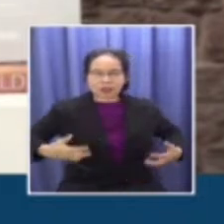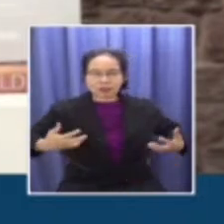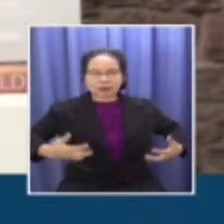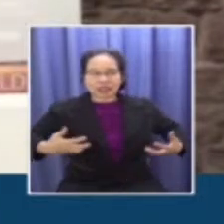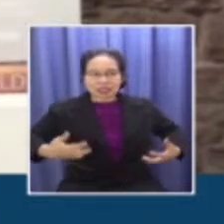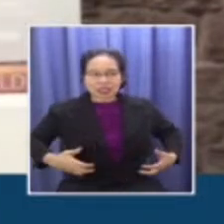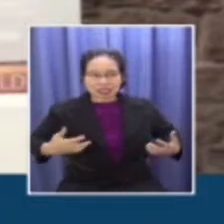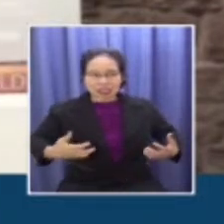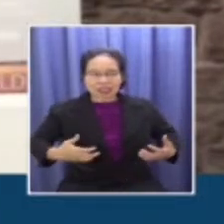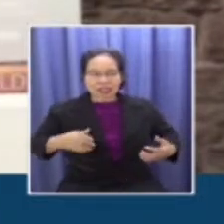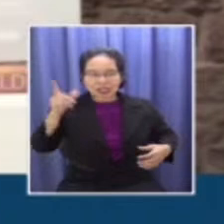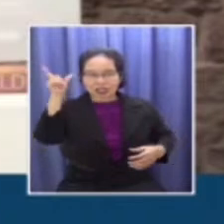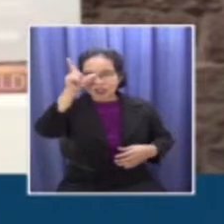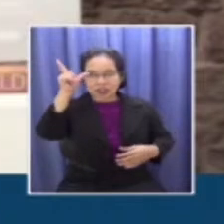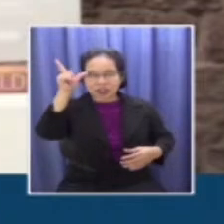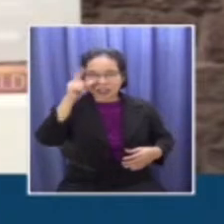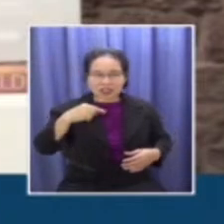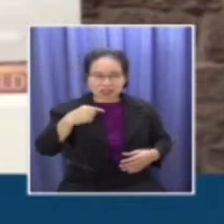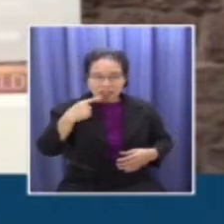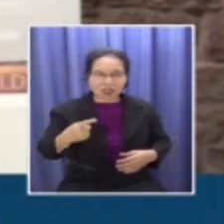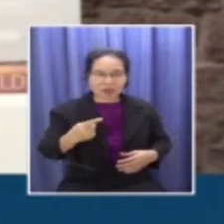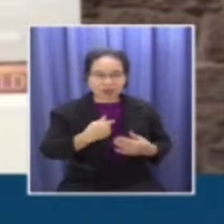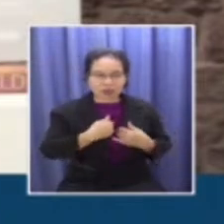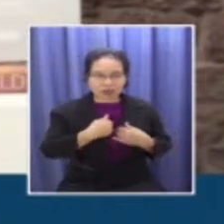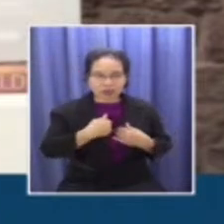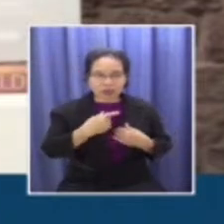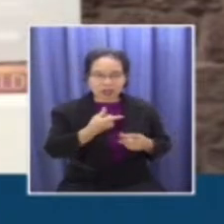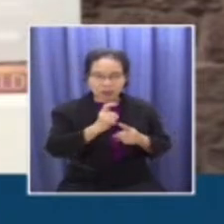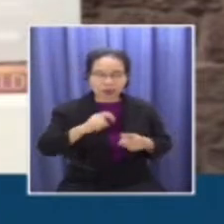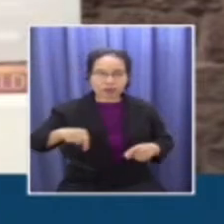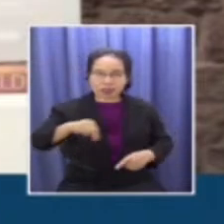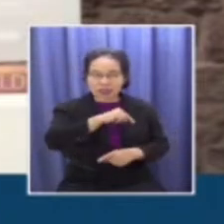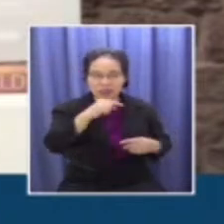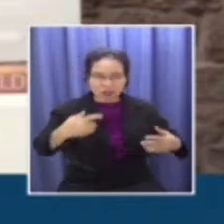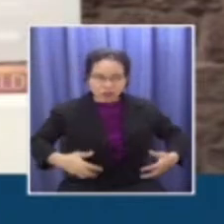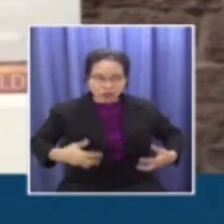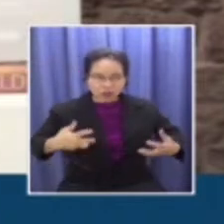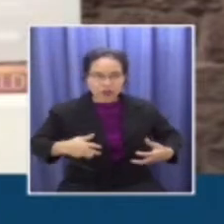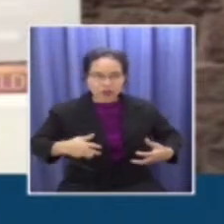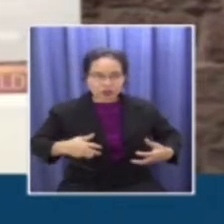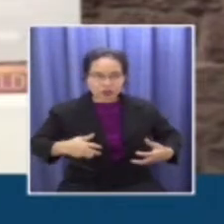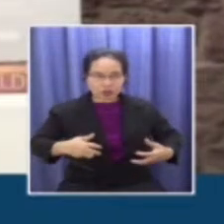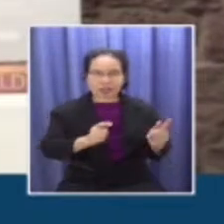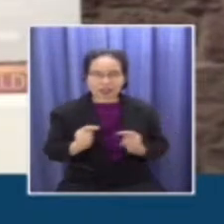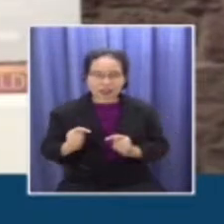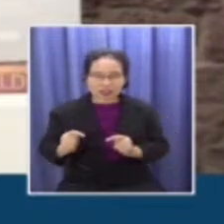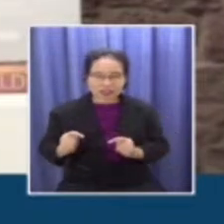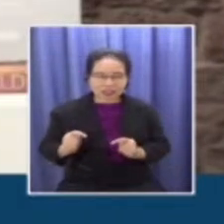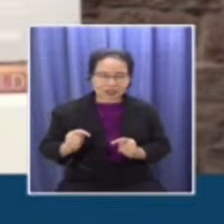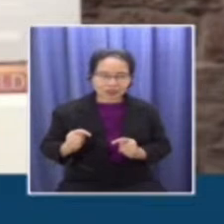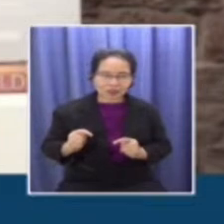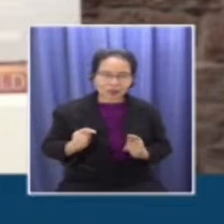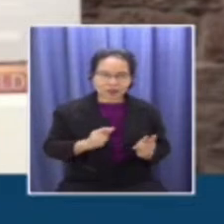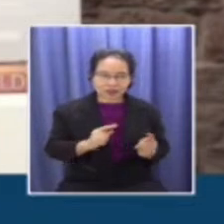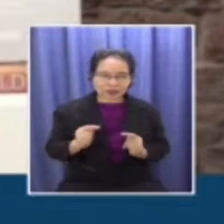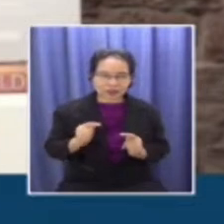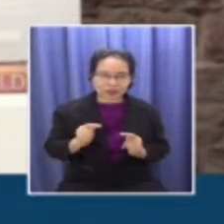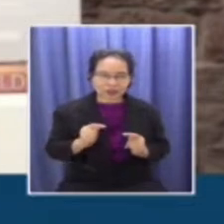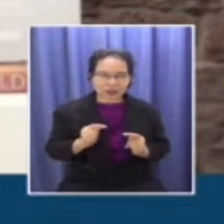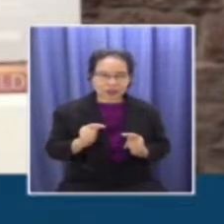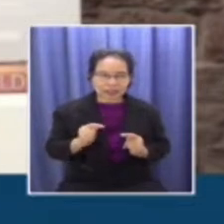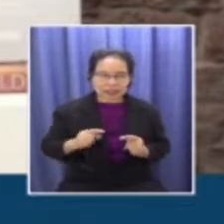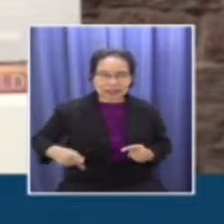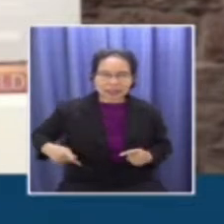kɔma yɛ nyi ade ya nasa kantia mmerɛboɔ ma no opɛ nipa deɛ nso wokuro yɛ na ɔsi nipa firi no mu na ade na